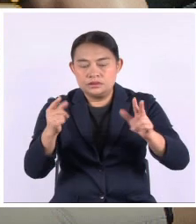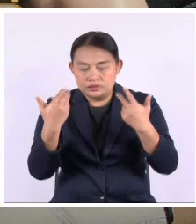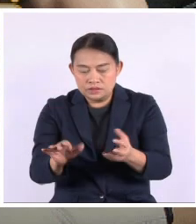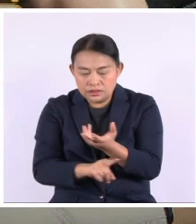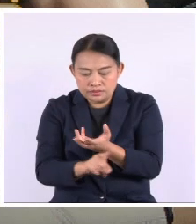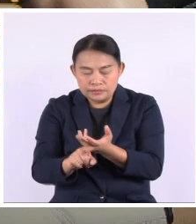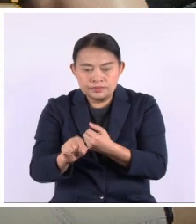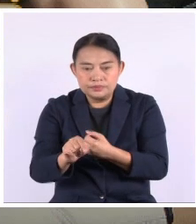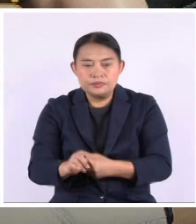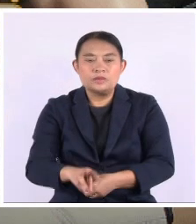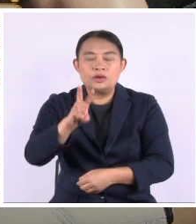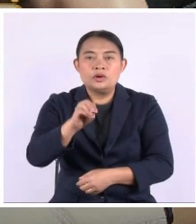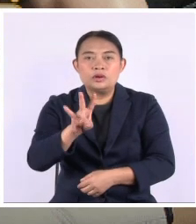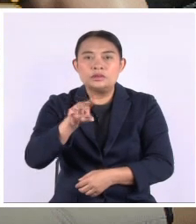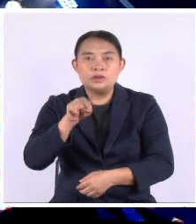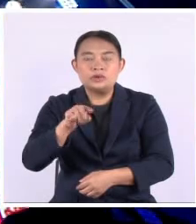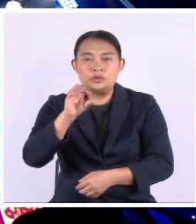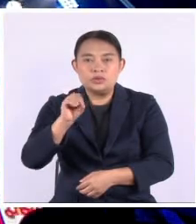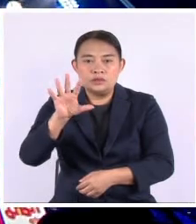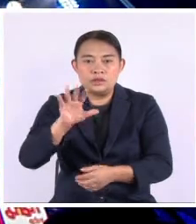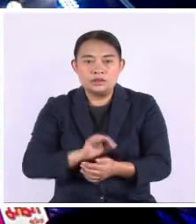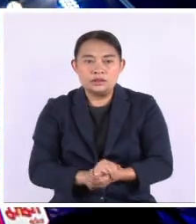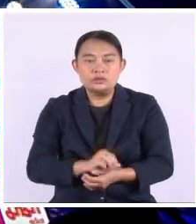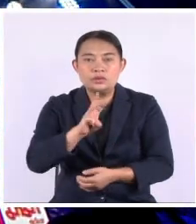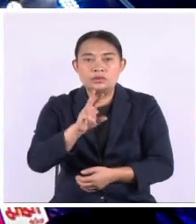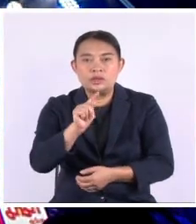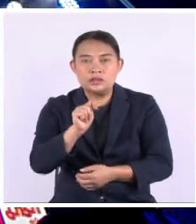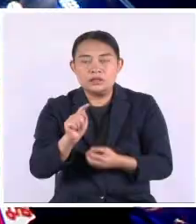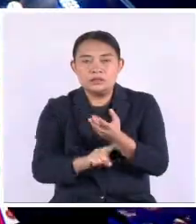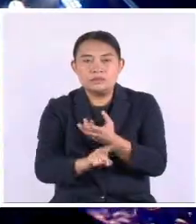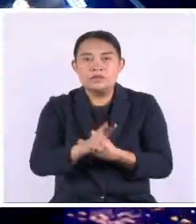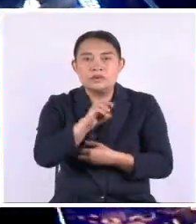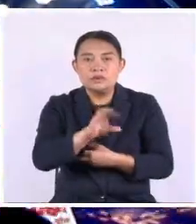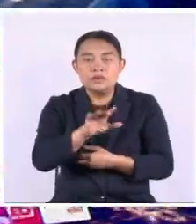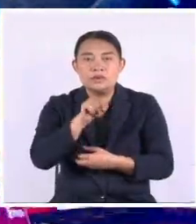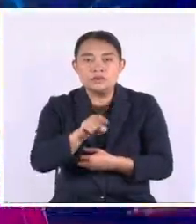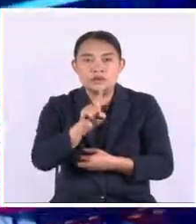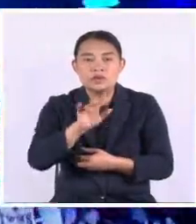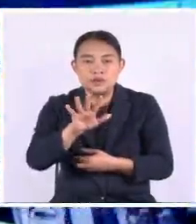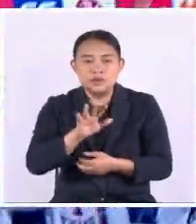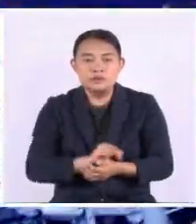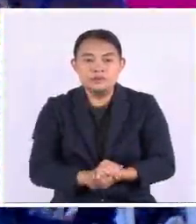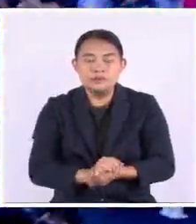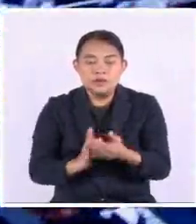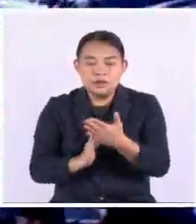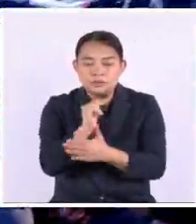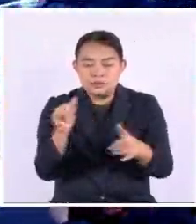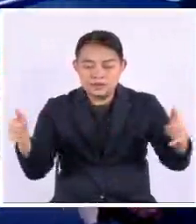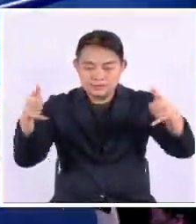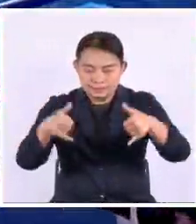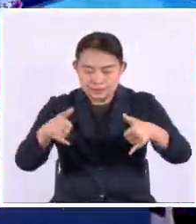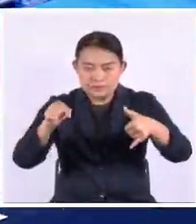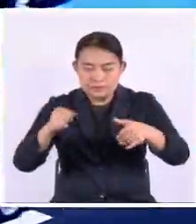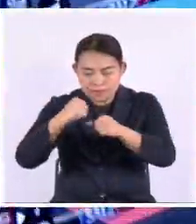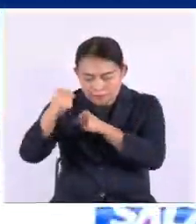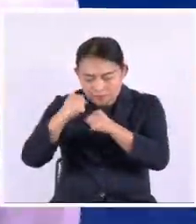ในการ Philipsช่างได้ 67.0 5กิโลกรัมส่วน Victorได้พวก 15.15กิโลกรัมผ่านเกณฑ์พร้อมขึ้นเวทีทั้ง